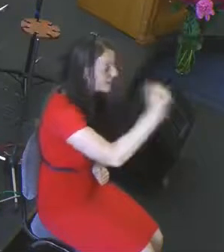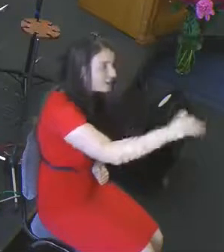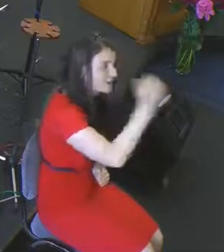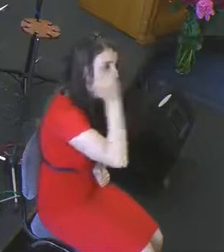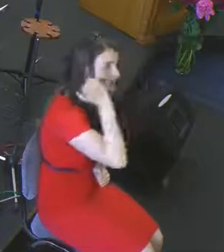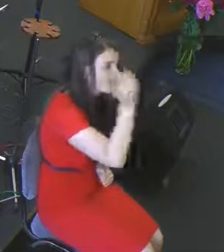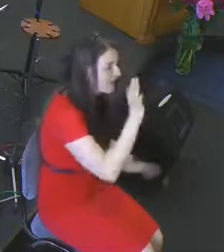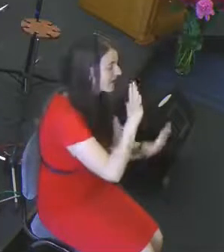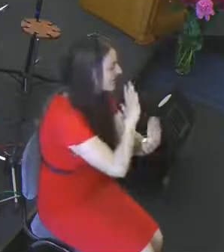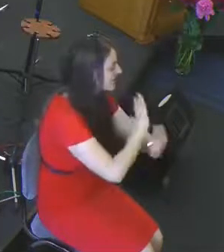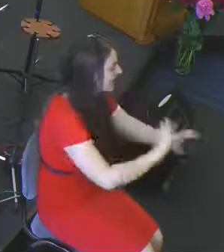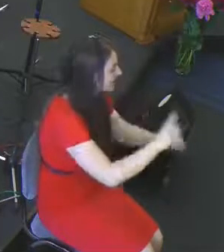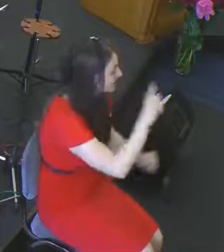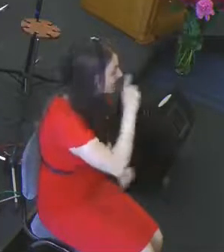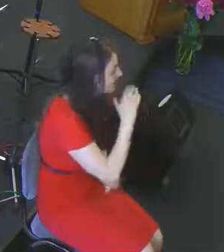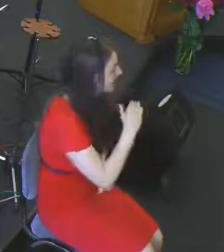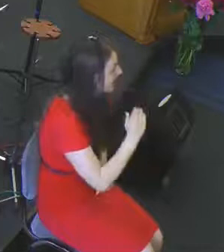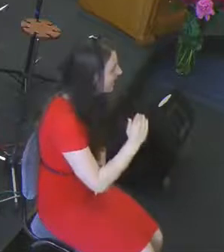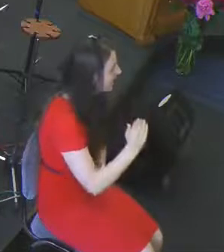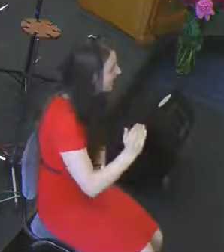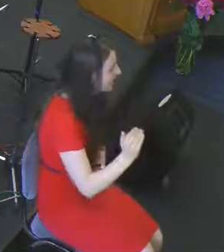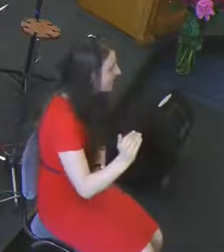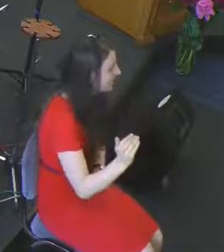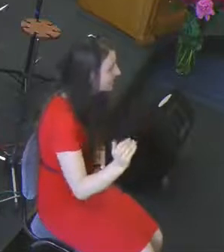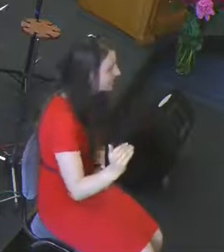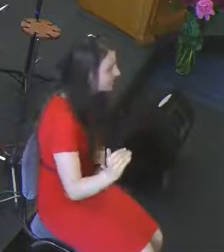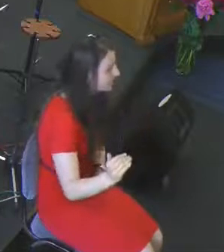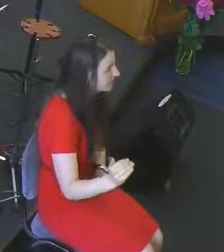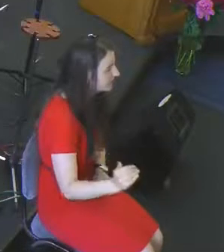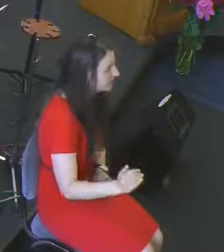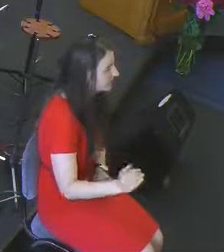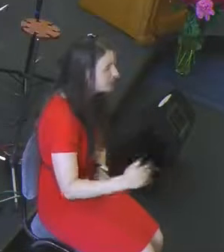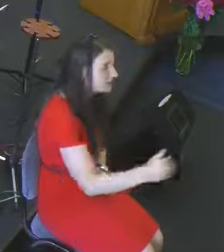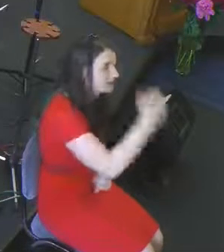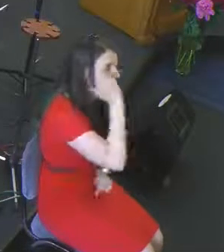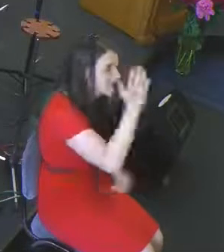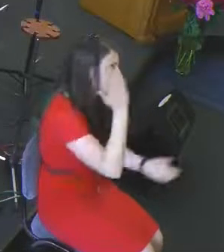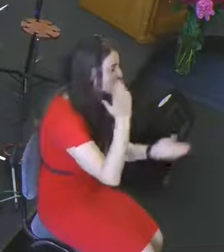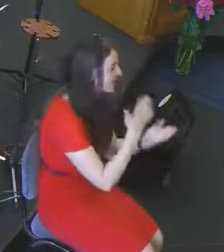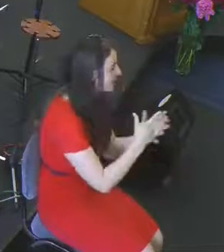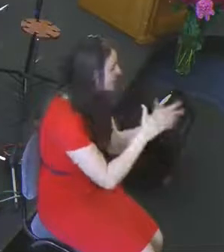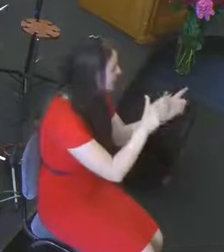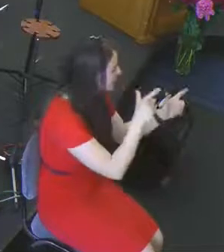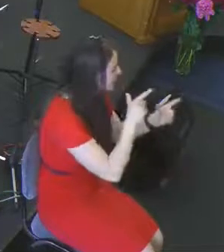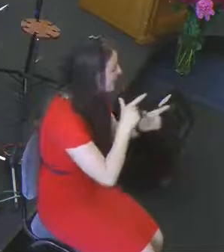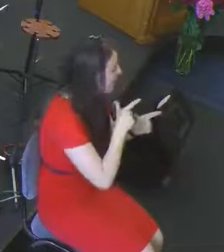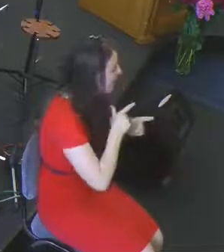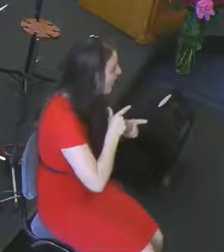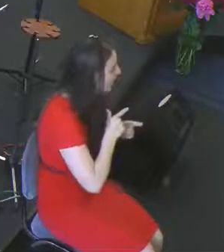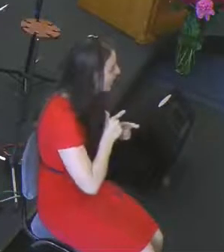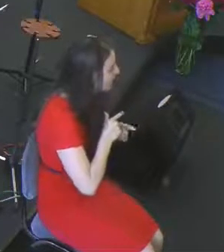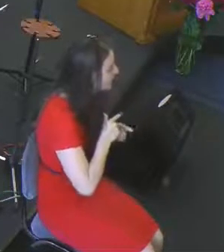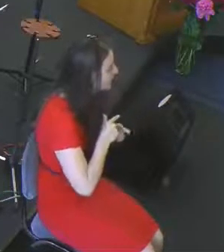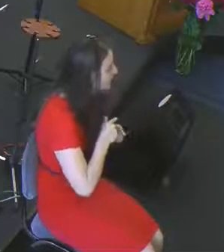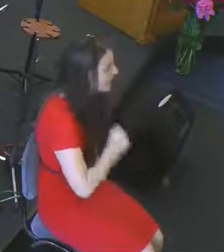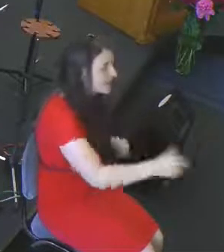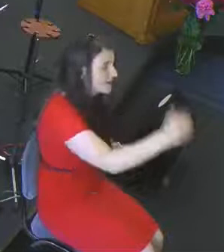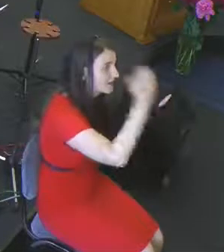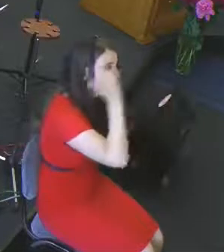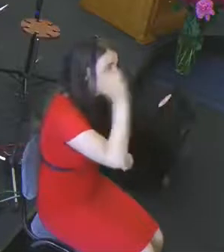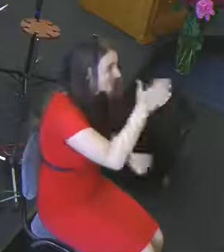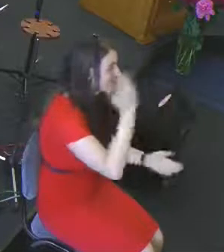тобі не змовкає, бо ти є зі мною, бо